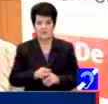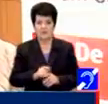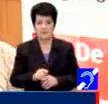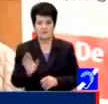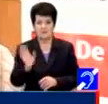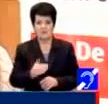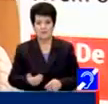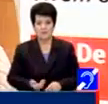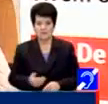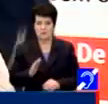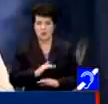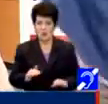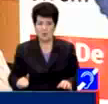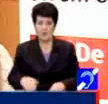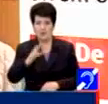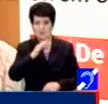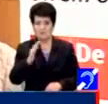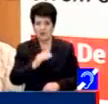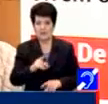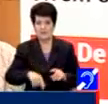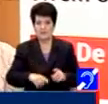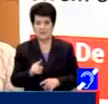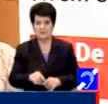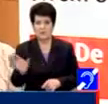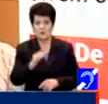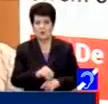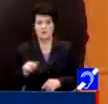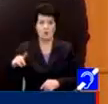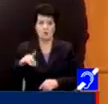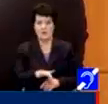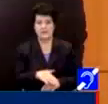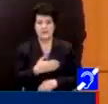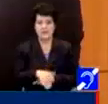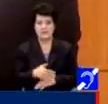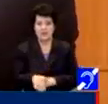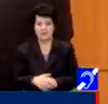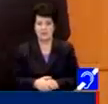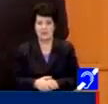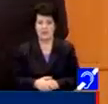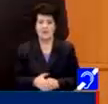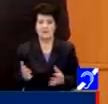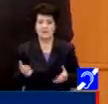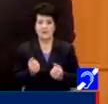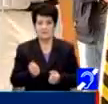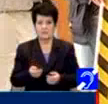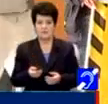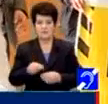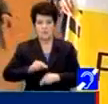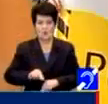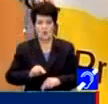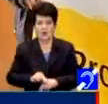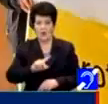viața. Și or să iasă și cu copiii, și părinții, și neamurile tăți, or să iasă în stradă, să-și scoată munca.